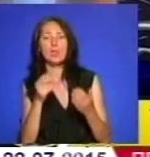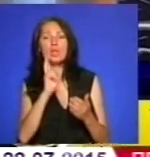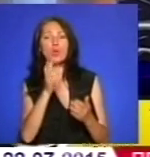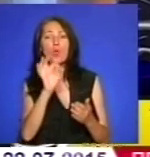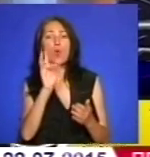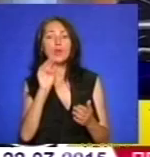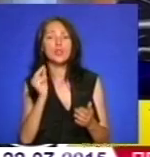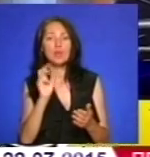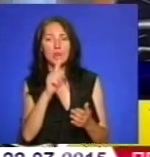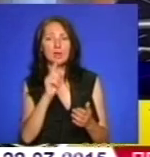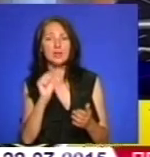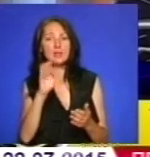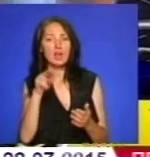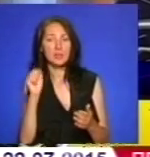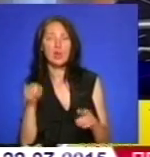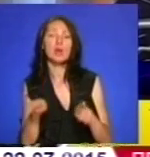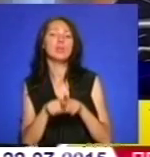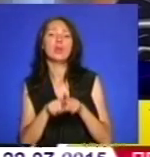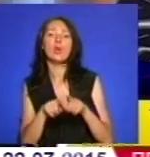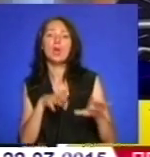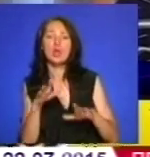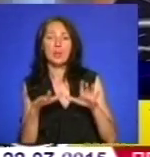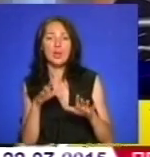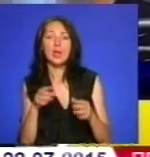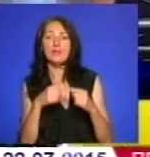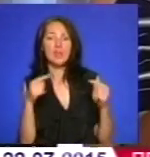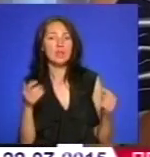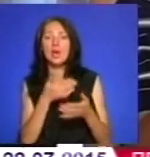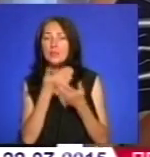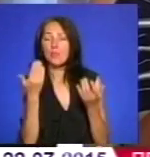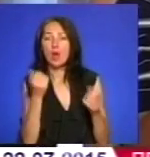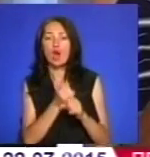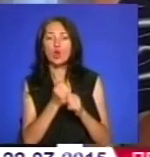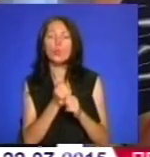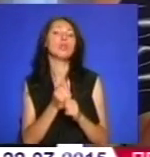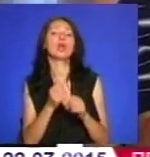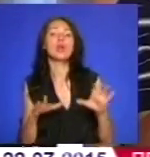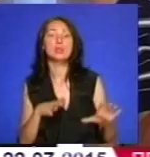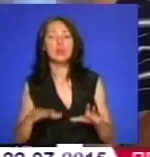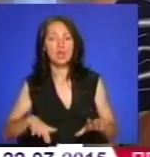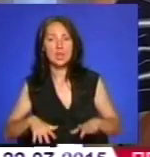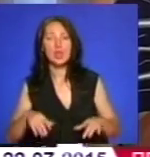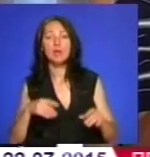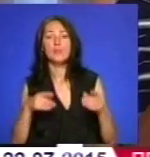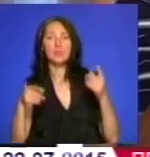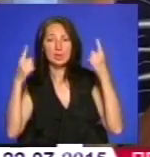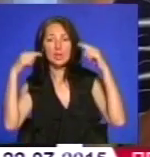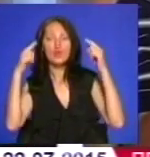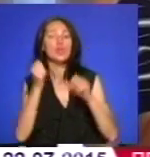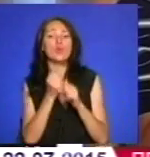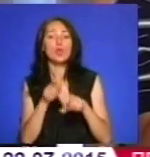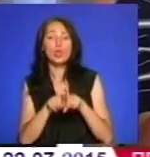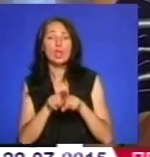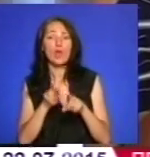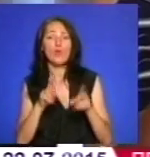таких средств, то есть інвентаря, от, немає. Робота тренера – це творча робота, так як перукари. От. Так,